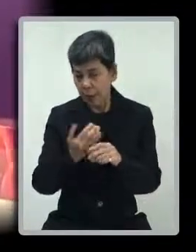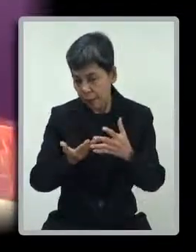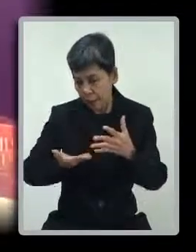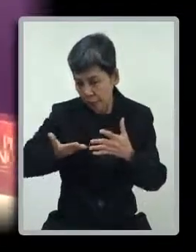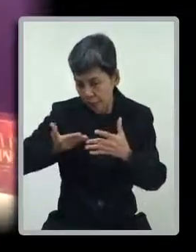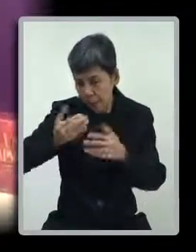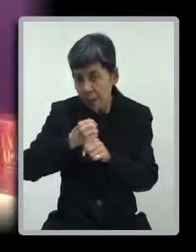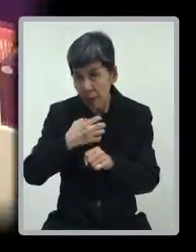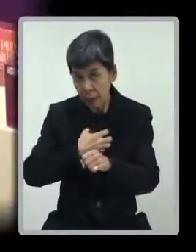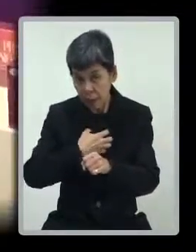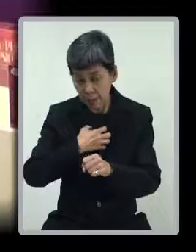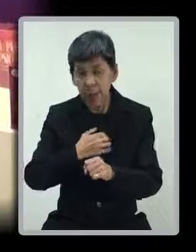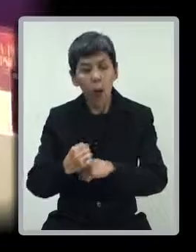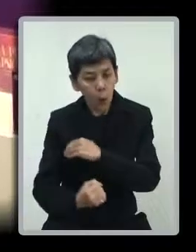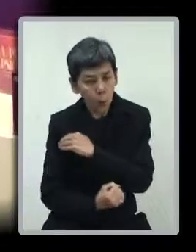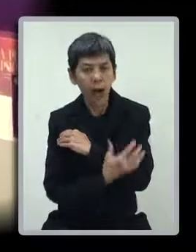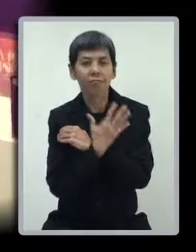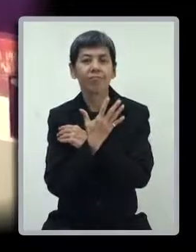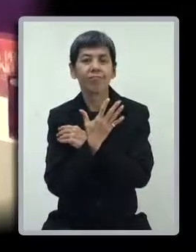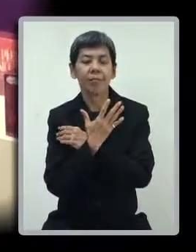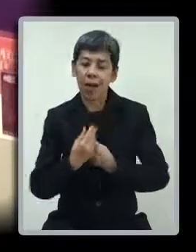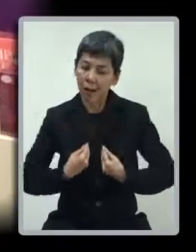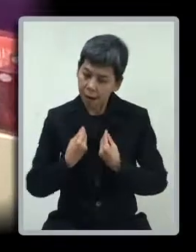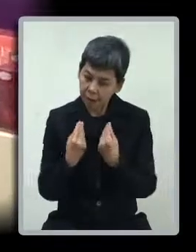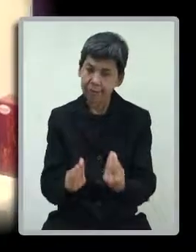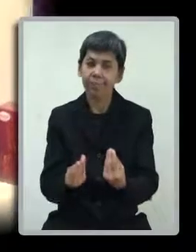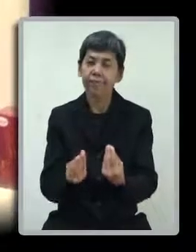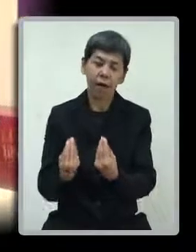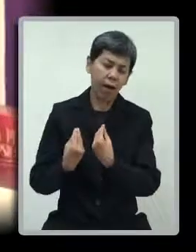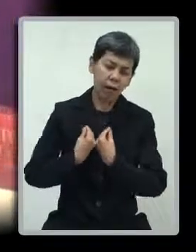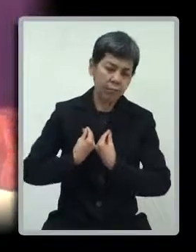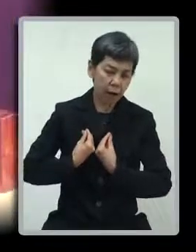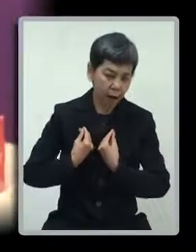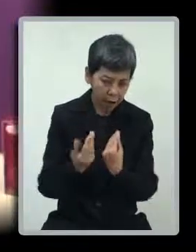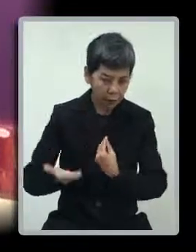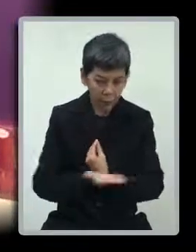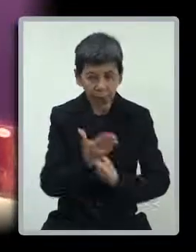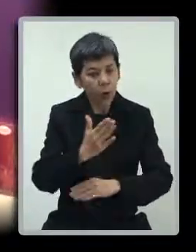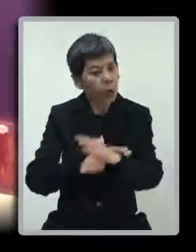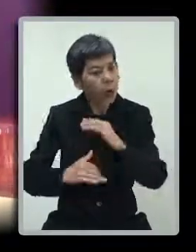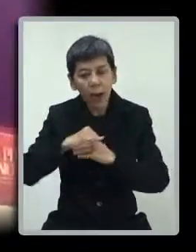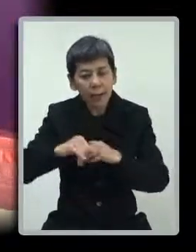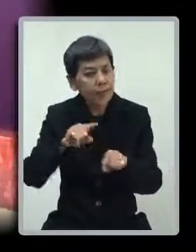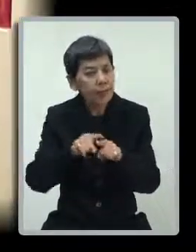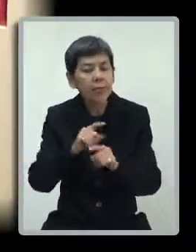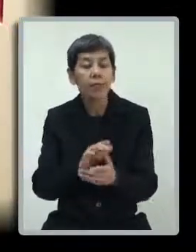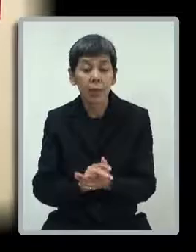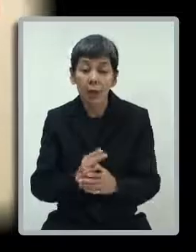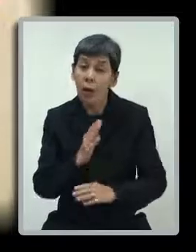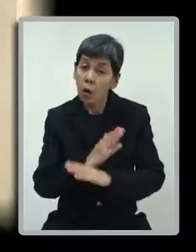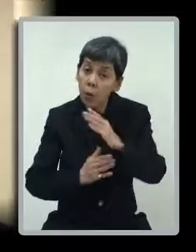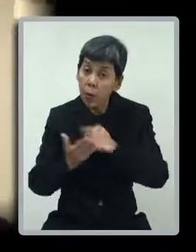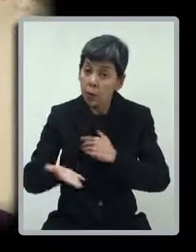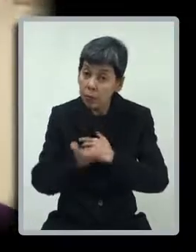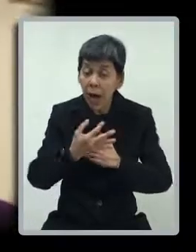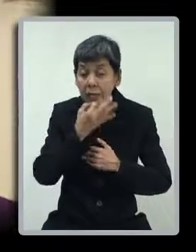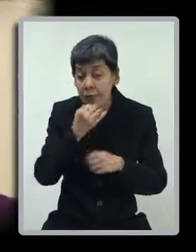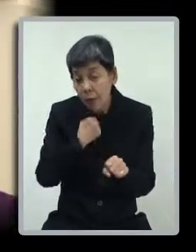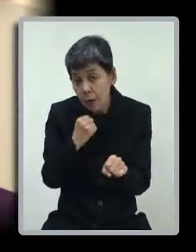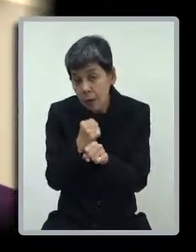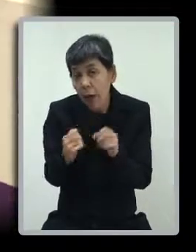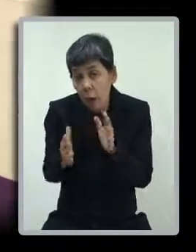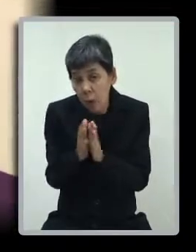อดกับการรับโอกาสมาเป็นผู้ให้โอกาสให้กับมนุษย์น้องหรือเพื่อนร่วมพิการแบบผมถ้าเพื่อนพิการหรือผู้ร่วม